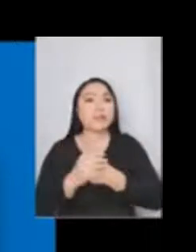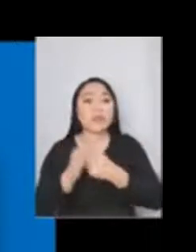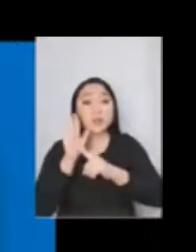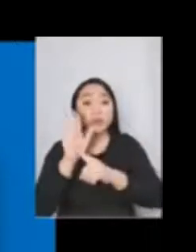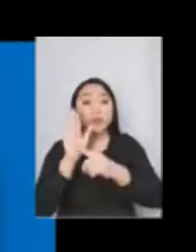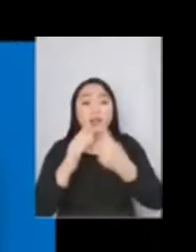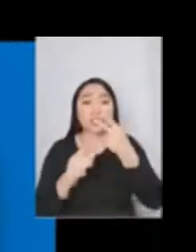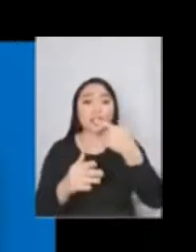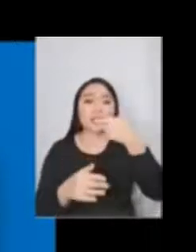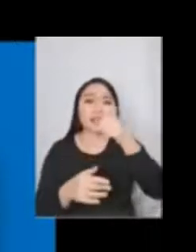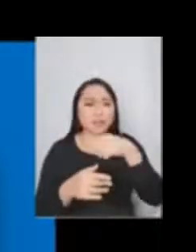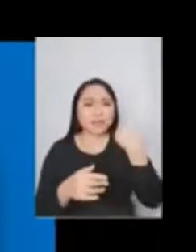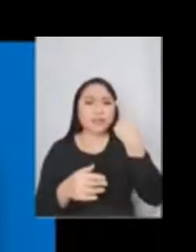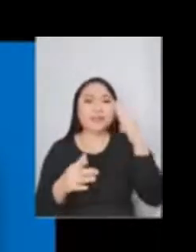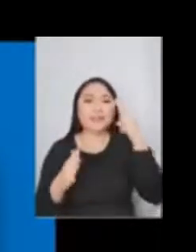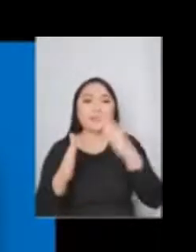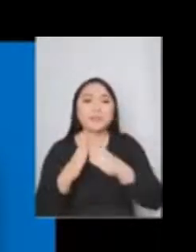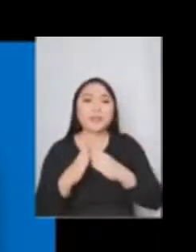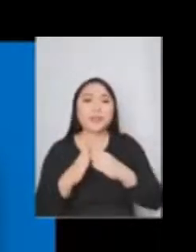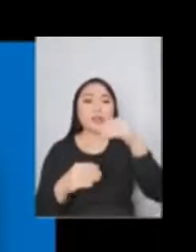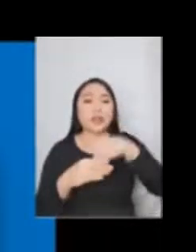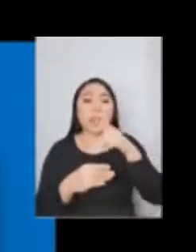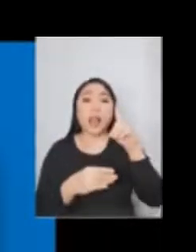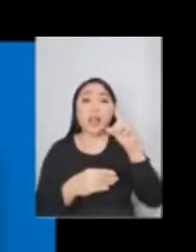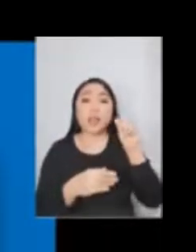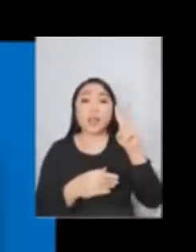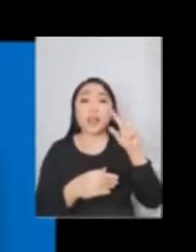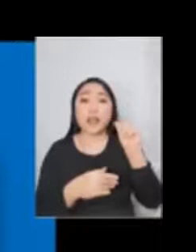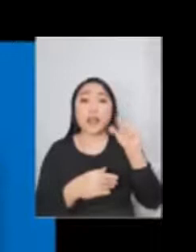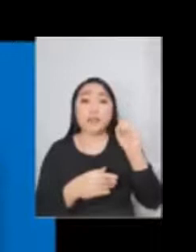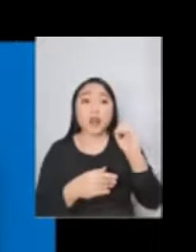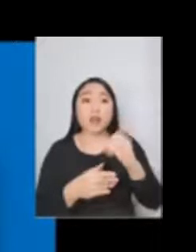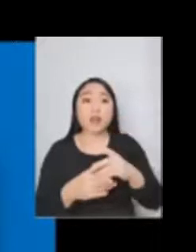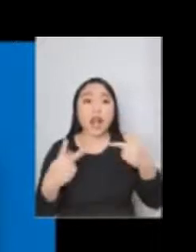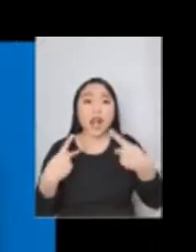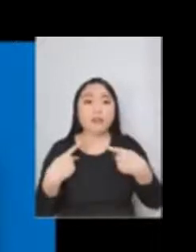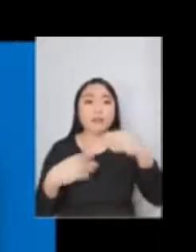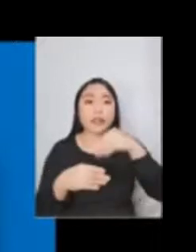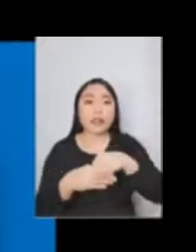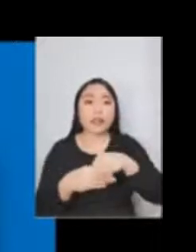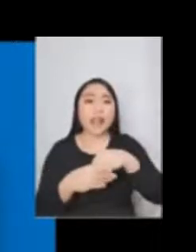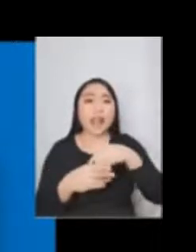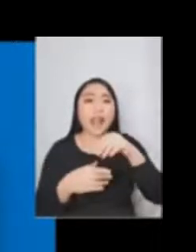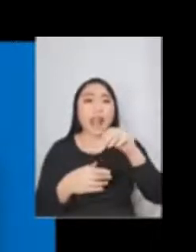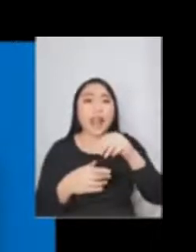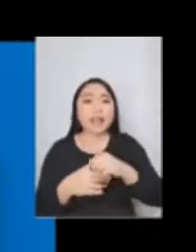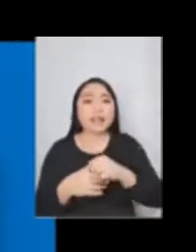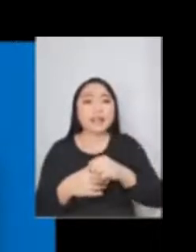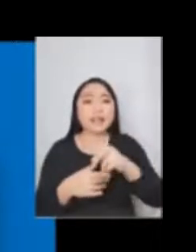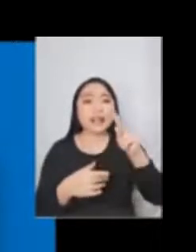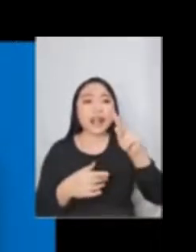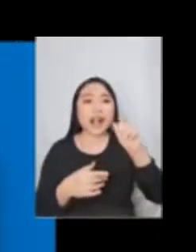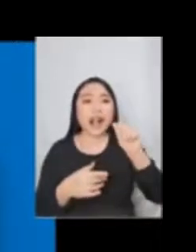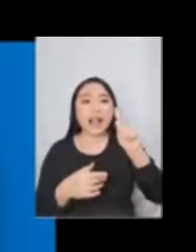So, nag-devise sila ng way para madala yung information through solar-powered Starbucks. Yan po